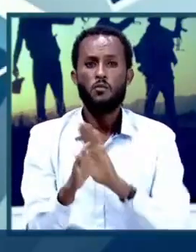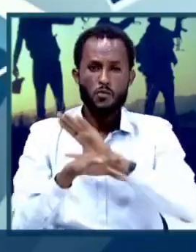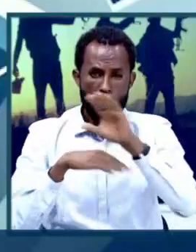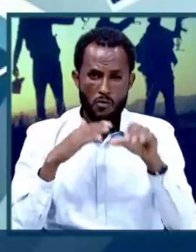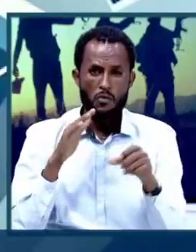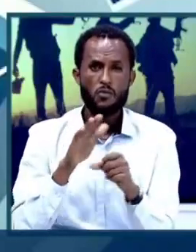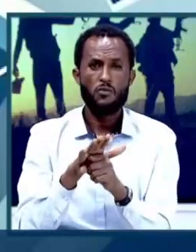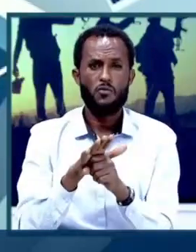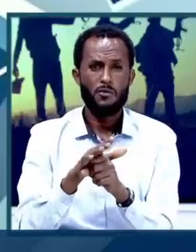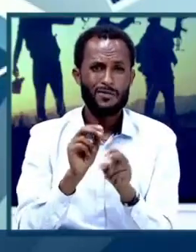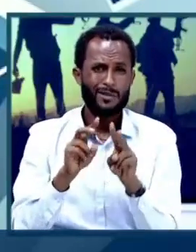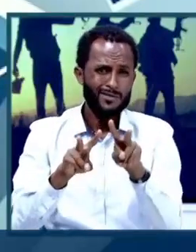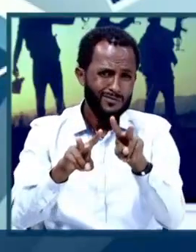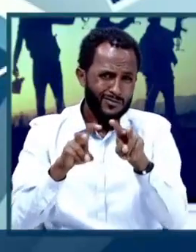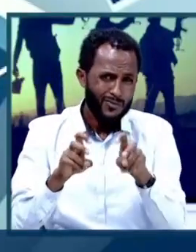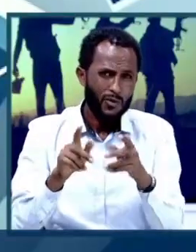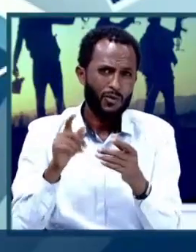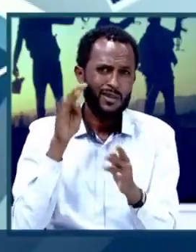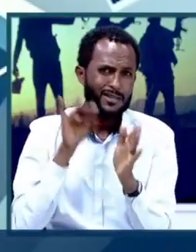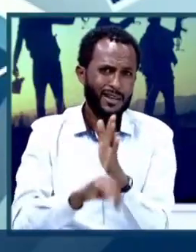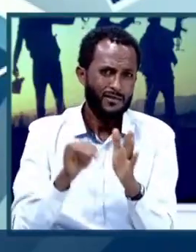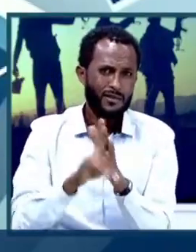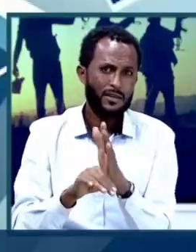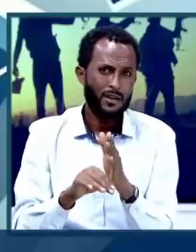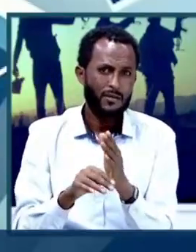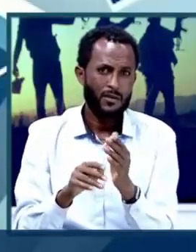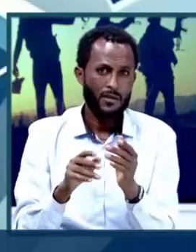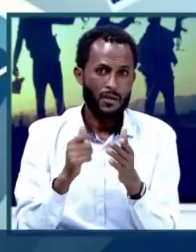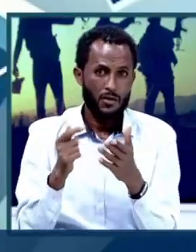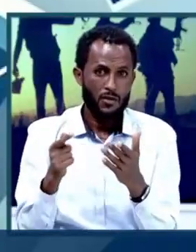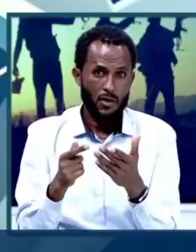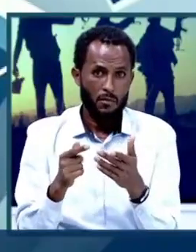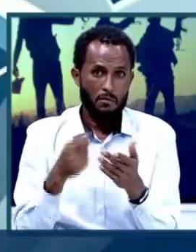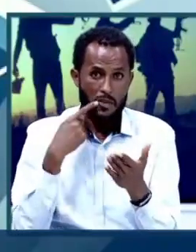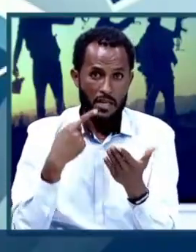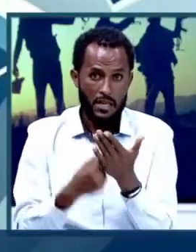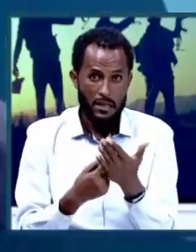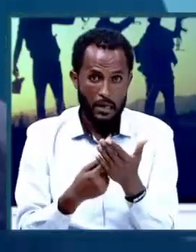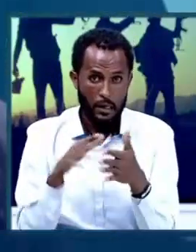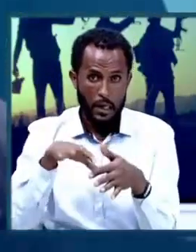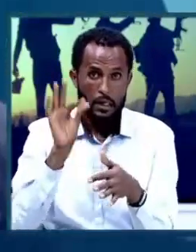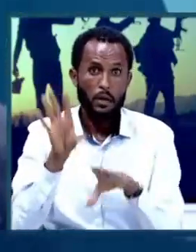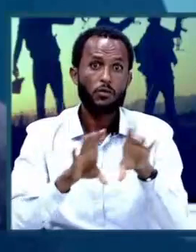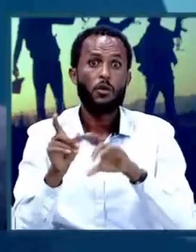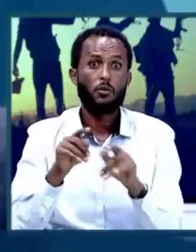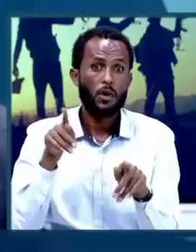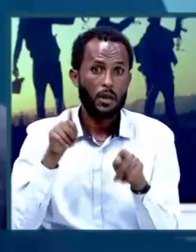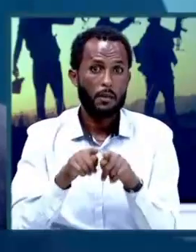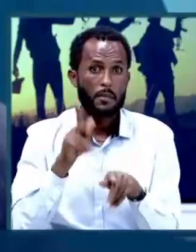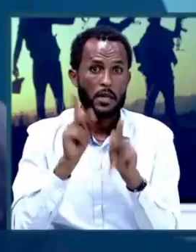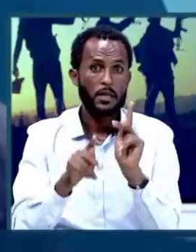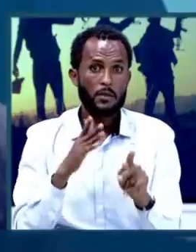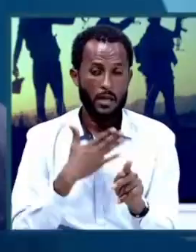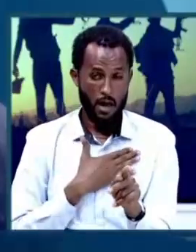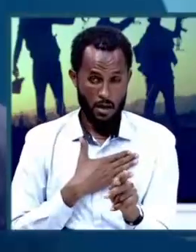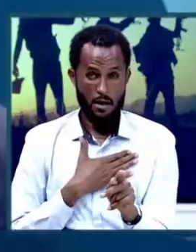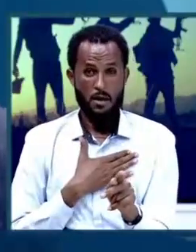ብምሉእ ኣስካካሕ ዝኾነ ጀኖሳይድ ኣሰር ከይርከብ ዝገብርዎ ታእሱ ነወሰኸ እዩ ክኸይድ ከም ህዝብና